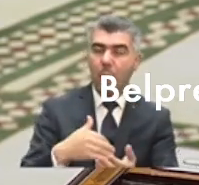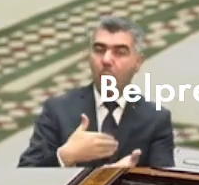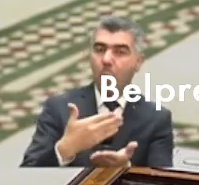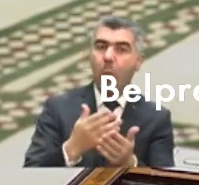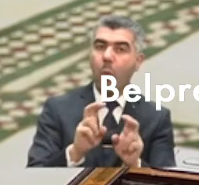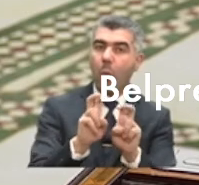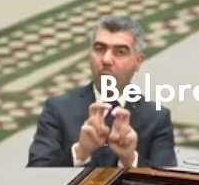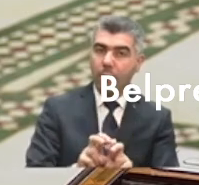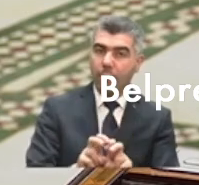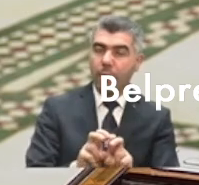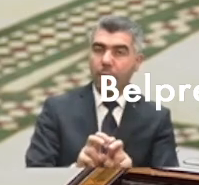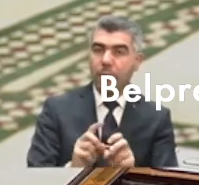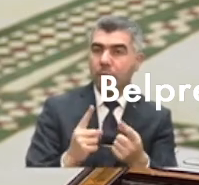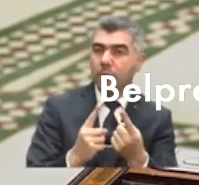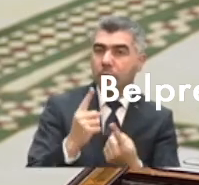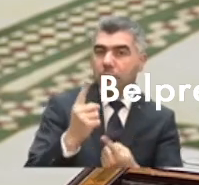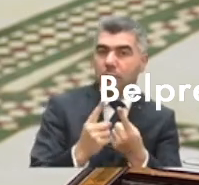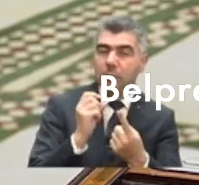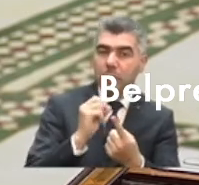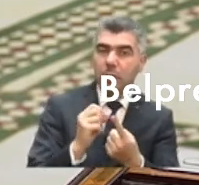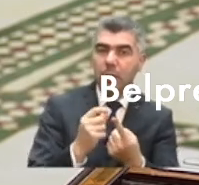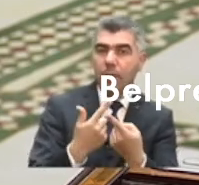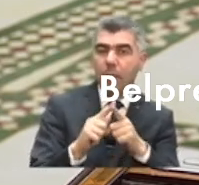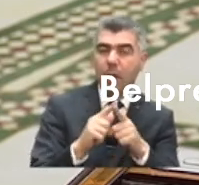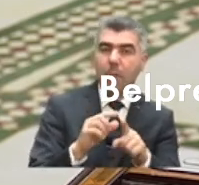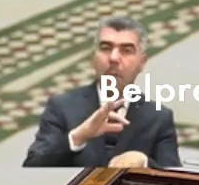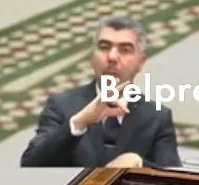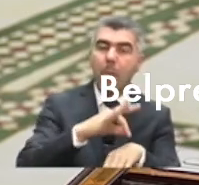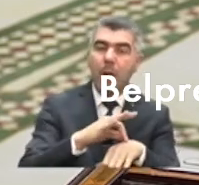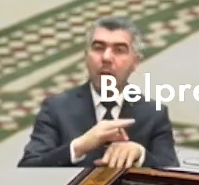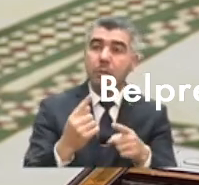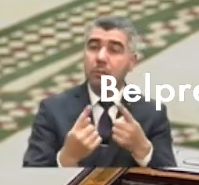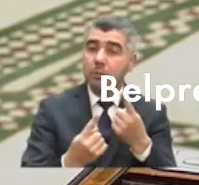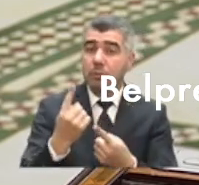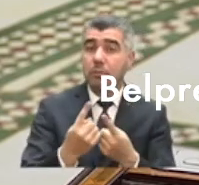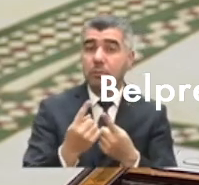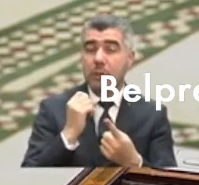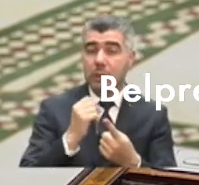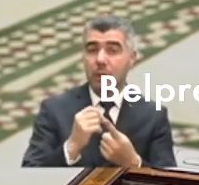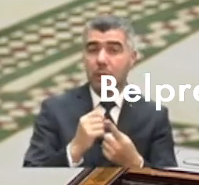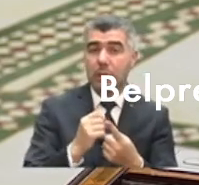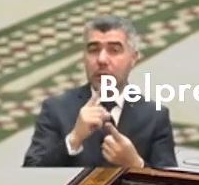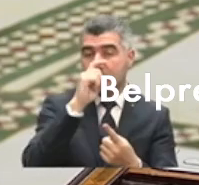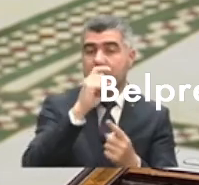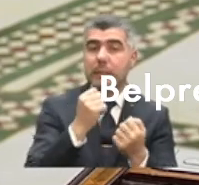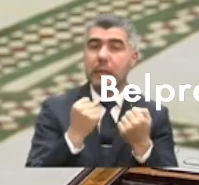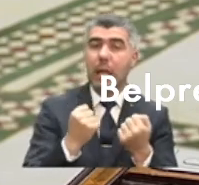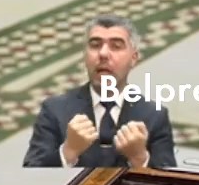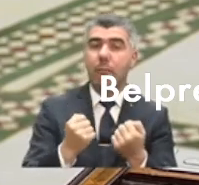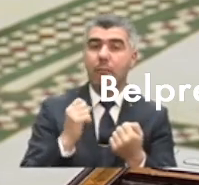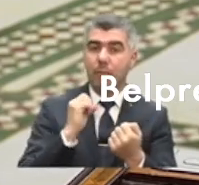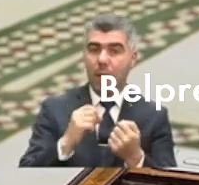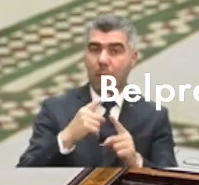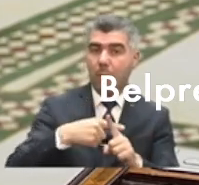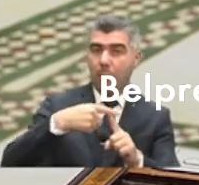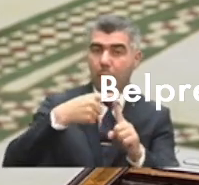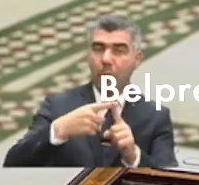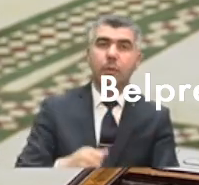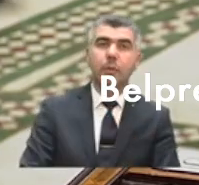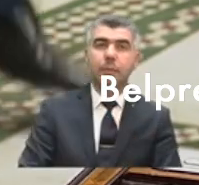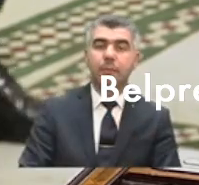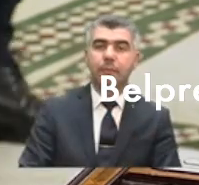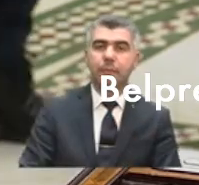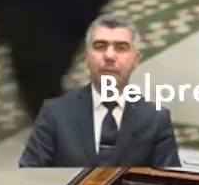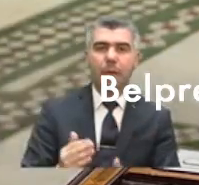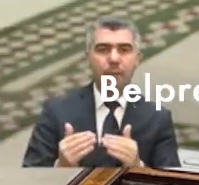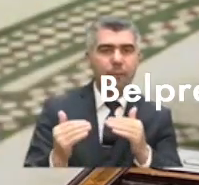كتقدر تقلص ولا تحيد كاع الحدوث ديال بعض الامراض اللي تقدر تكلف البلاد واحد التكلفه جد مهوله. فاحنا